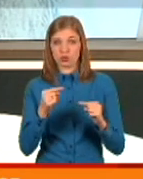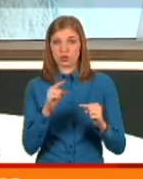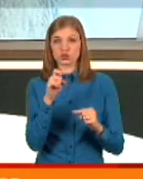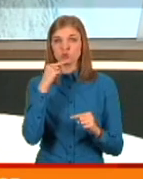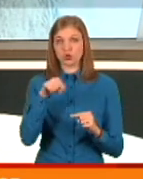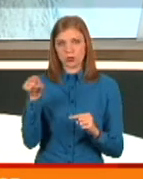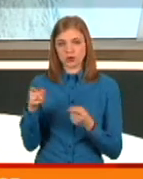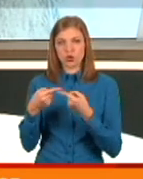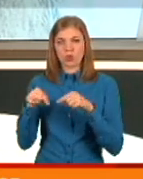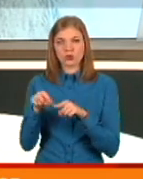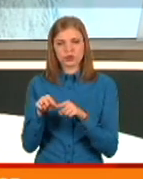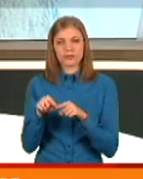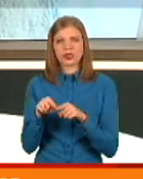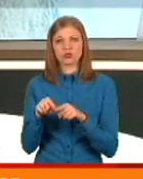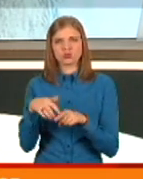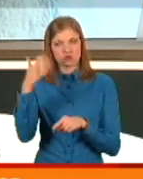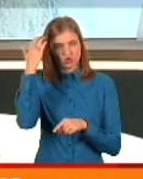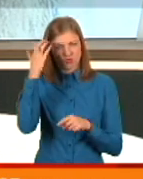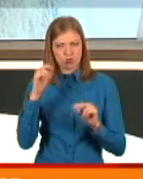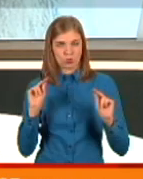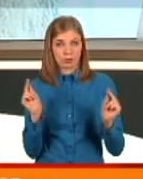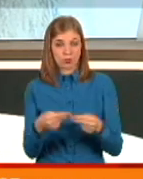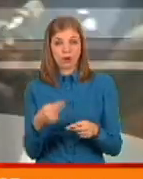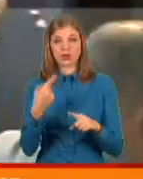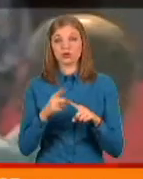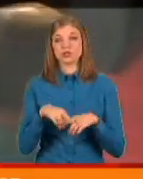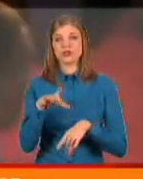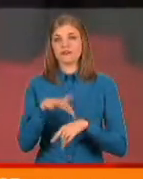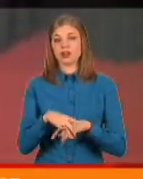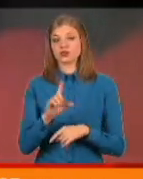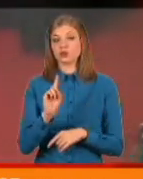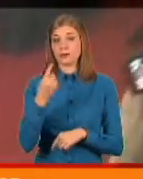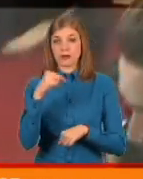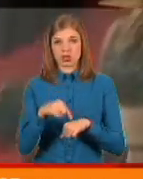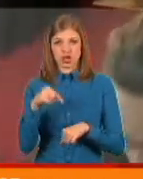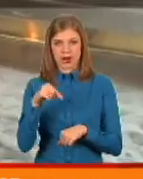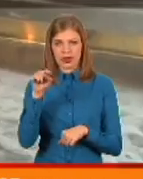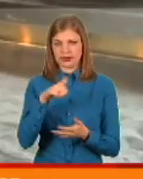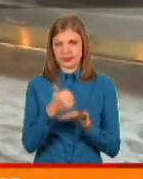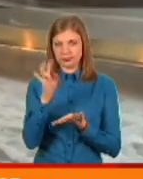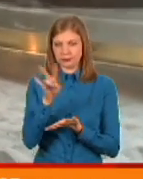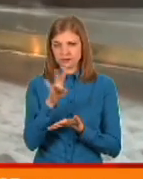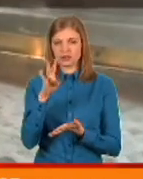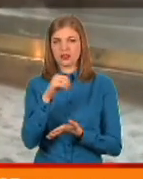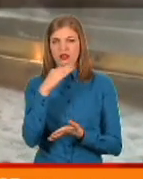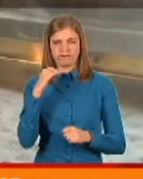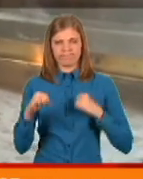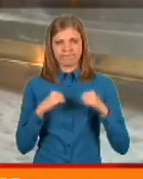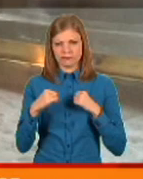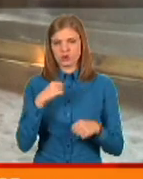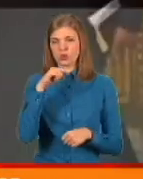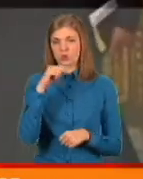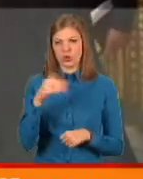з Росії організували, цитую, «чорну пропаганду». Це фактично перша реакція патріарха на хвилю обурення